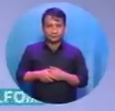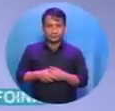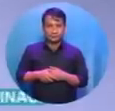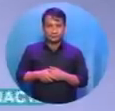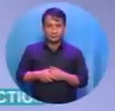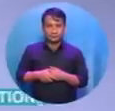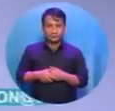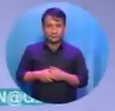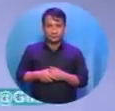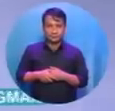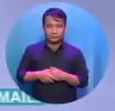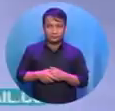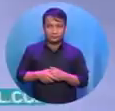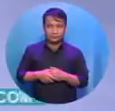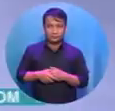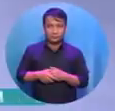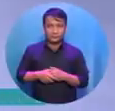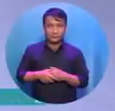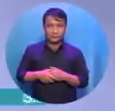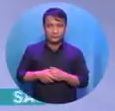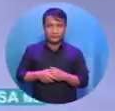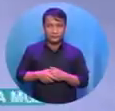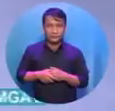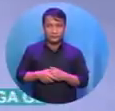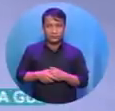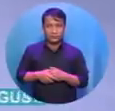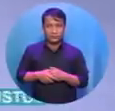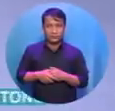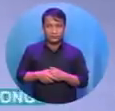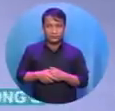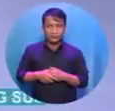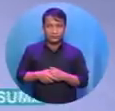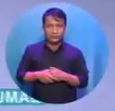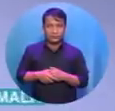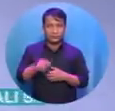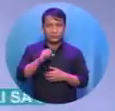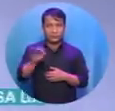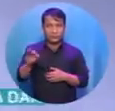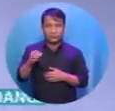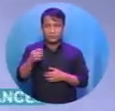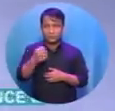po. Naku. Patay. Sorry.